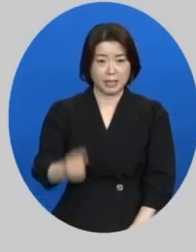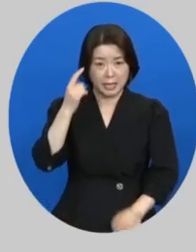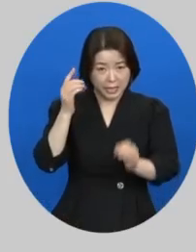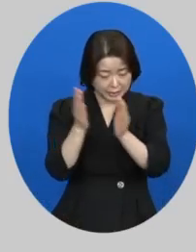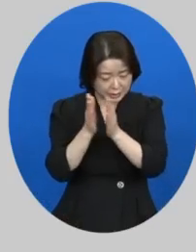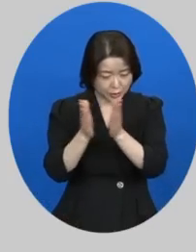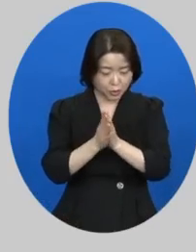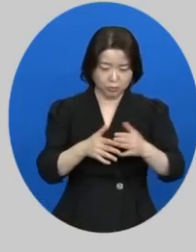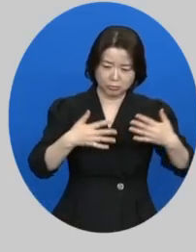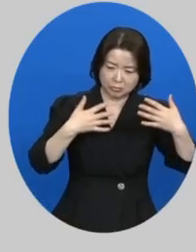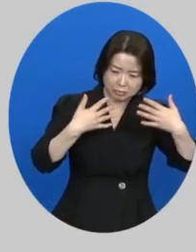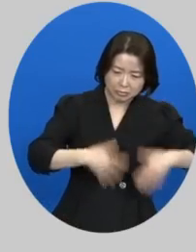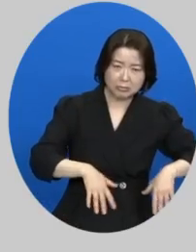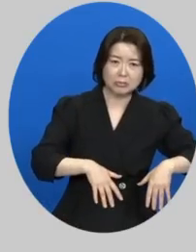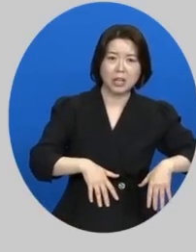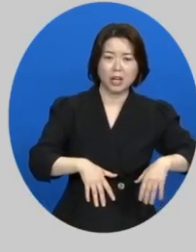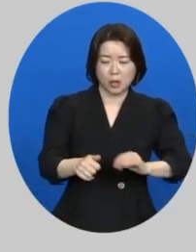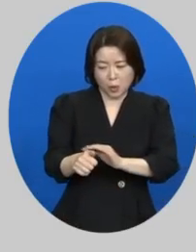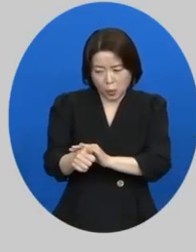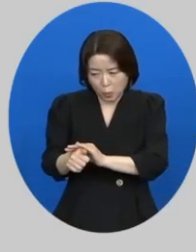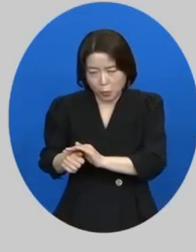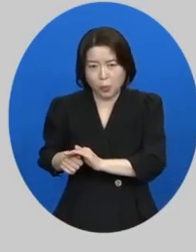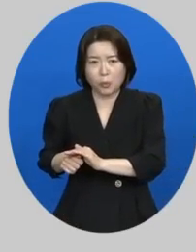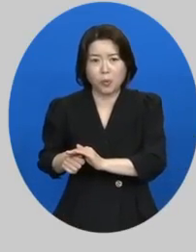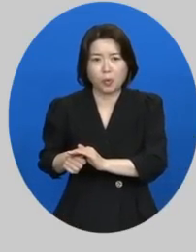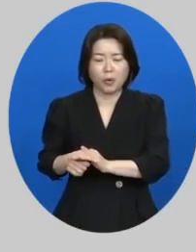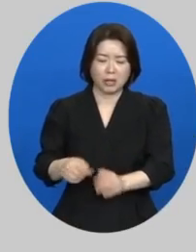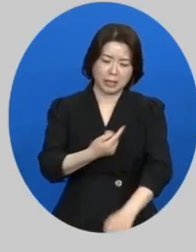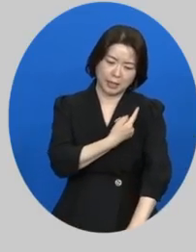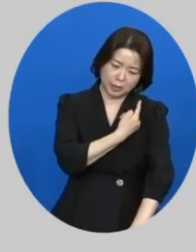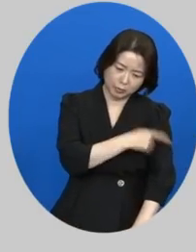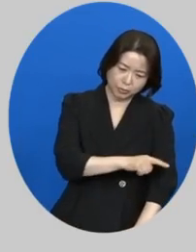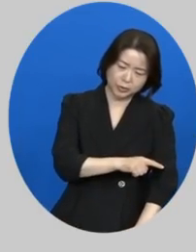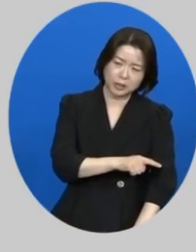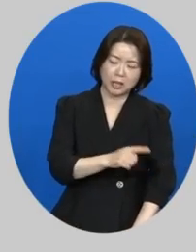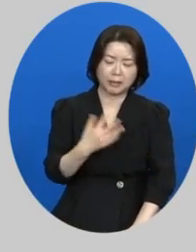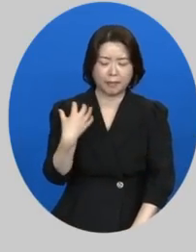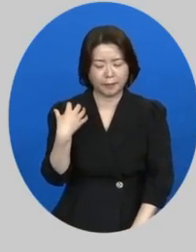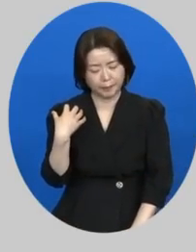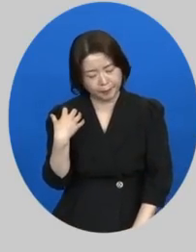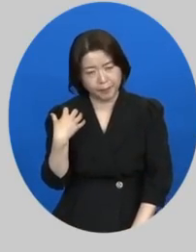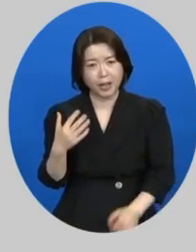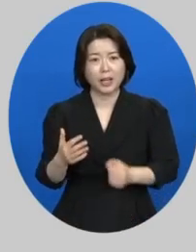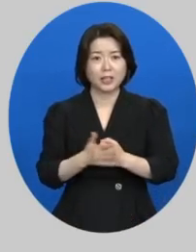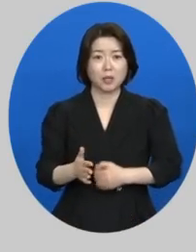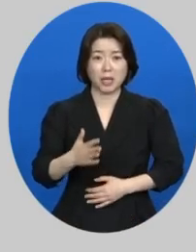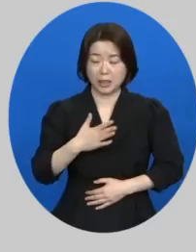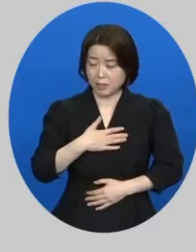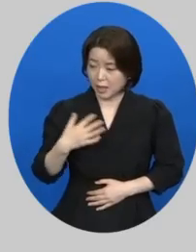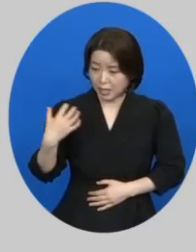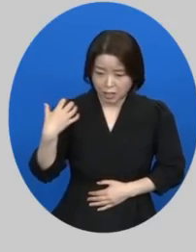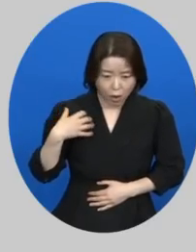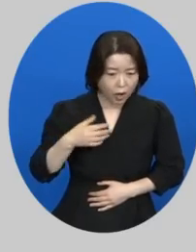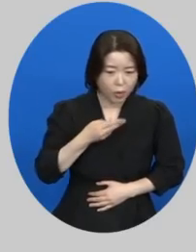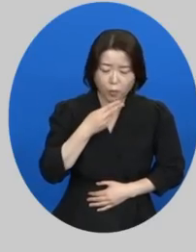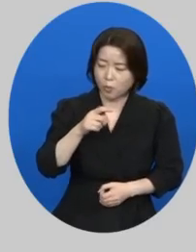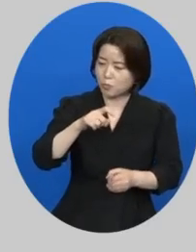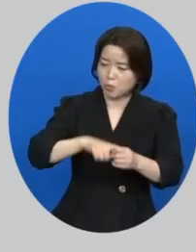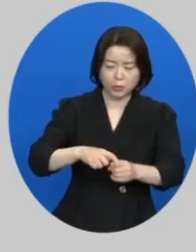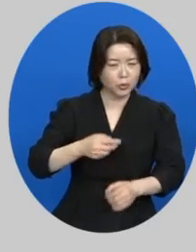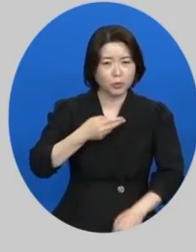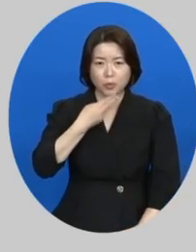스스로의 난약함에 움츠려들고 무능력함에 압도되어 역할도 목적도